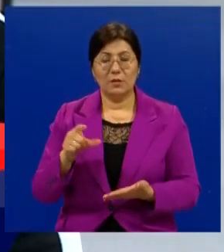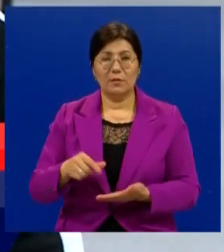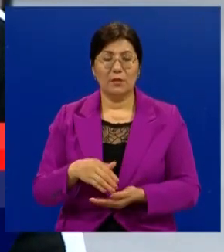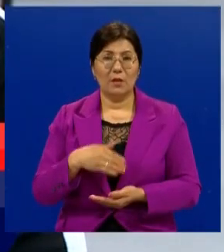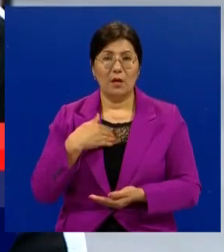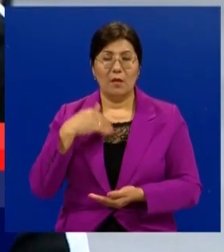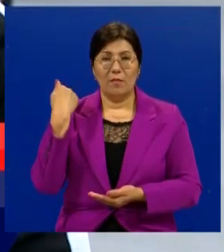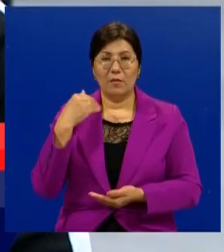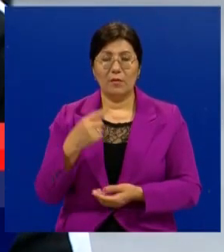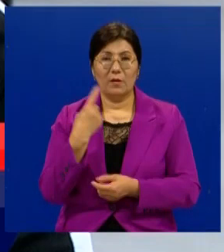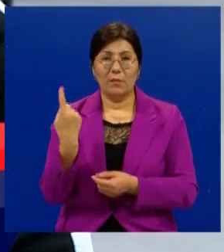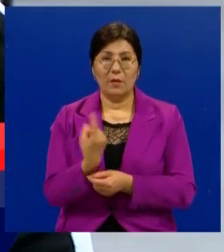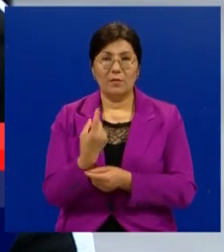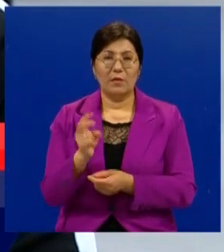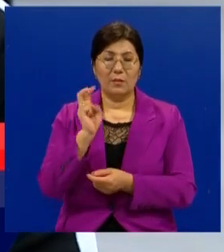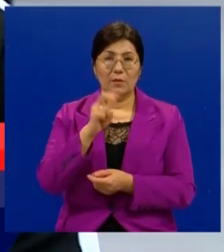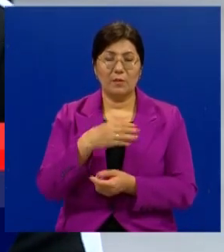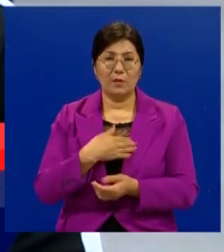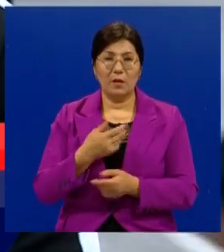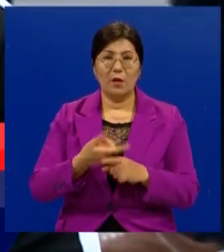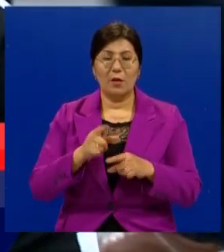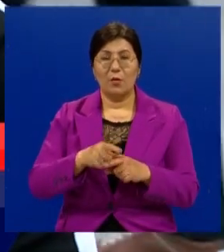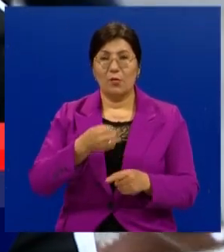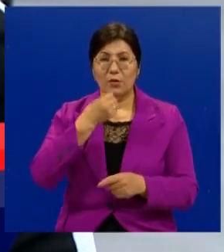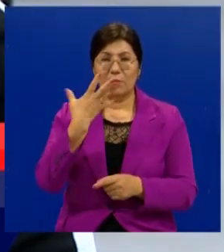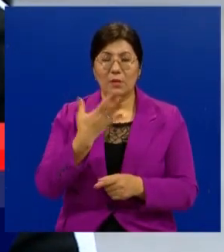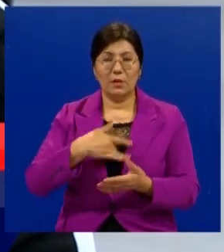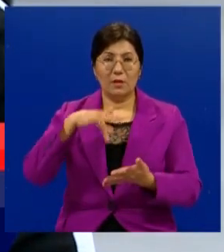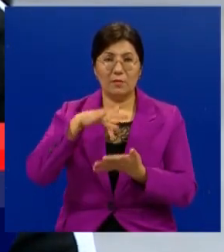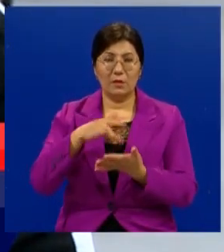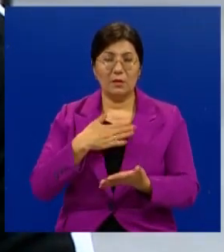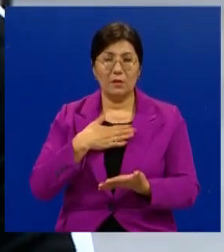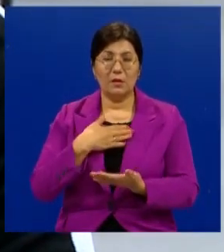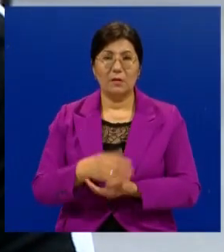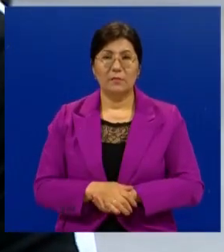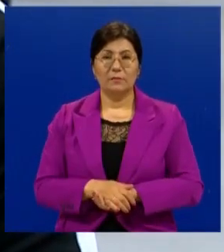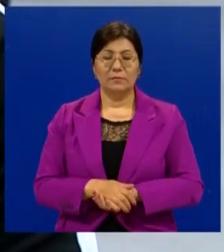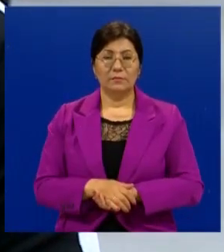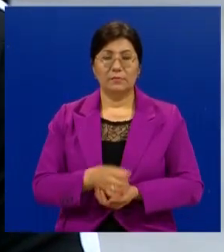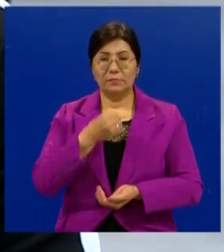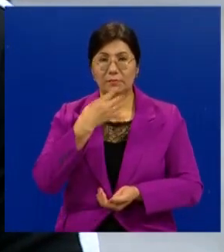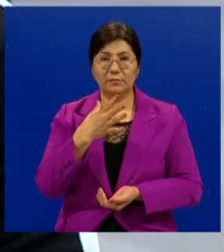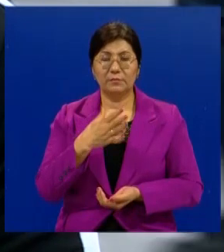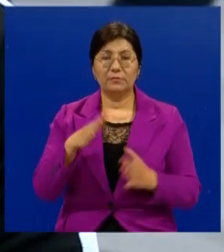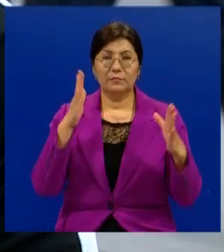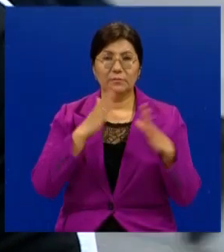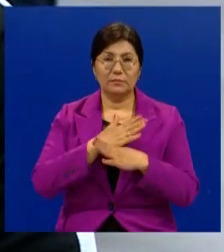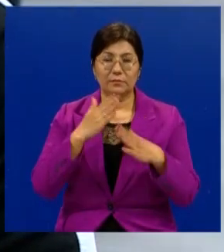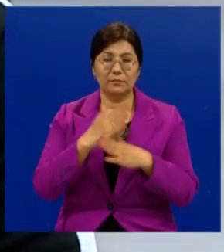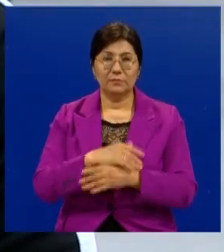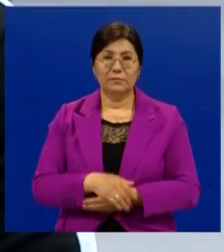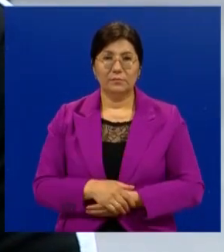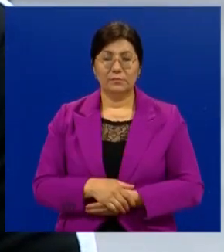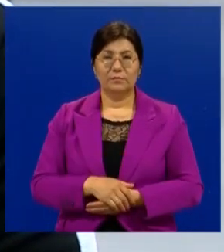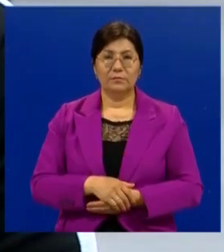Актобе в первый раз в жизни. Мне очень понравился город. Я прогулялся. Мне понравился климат.